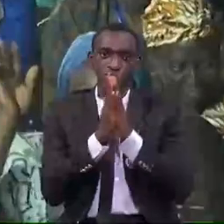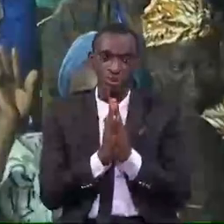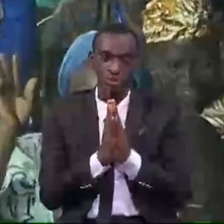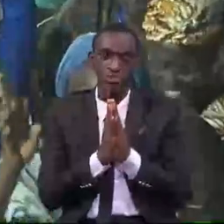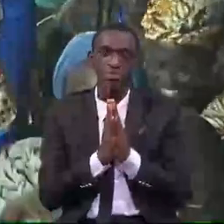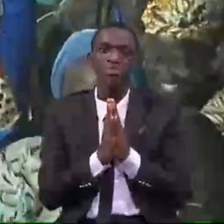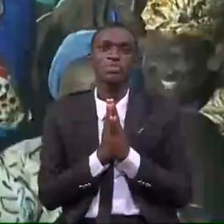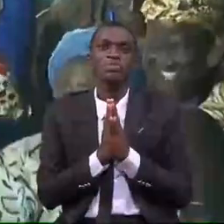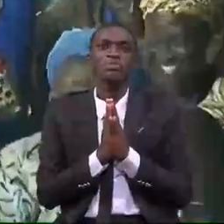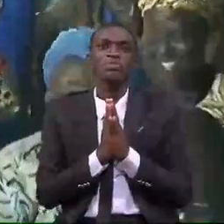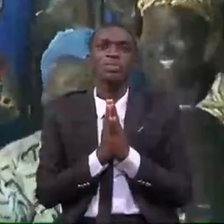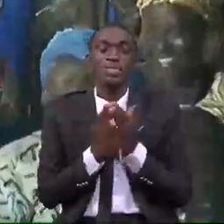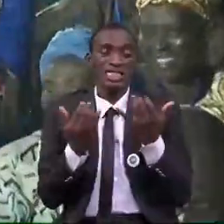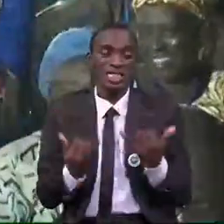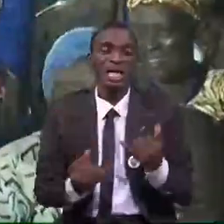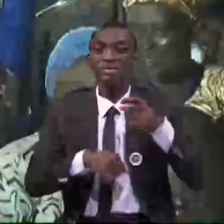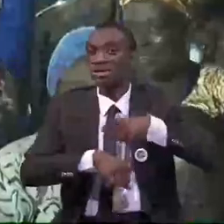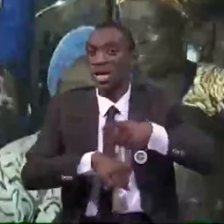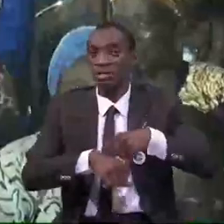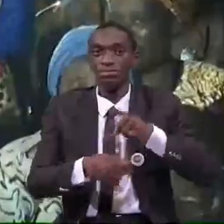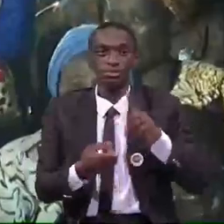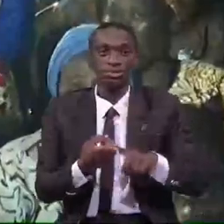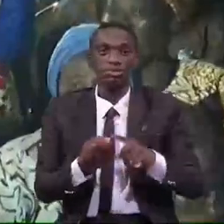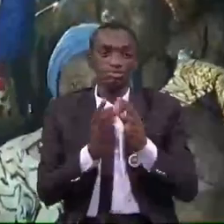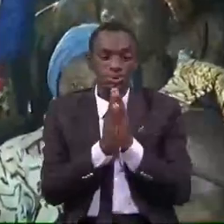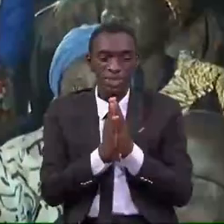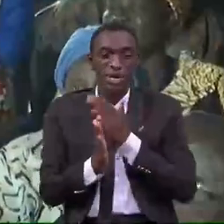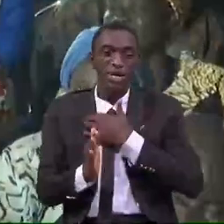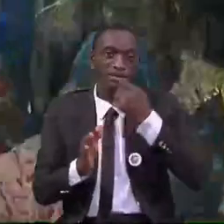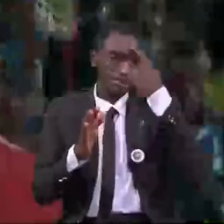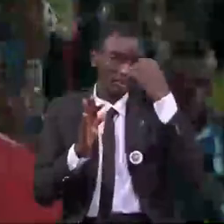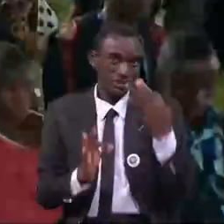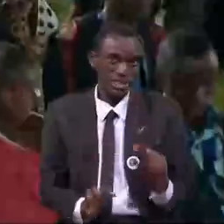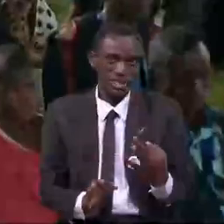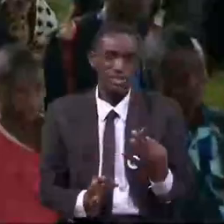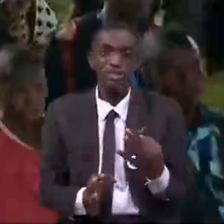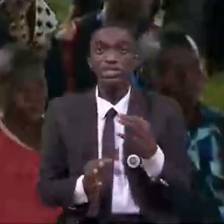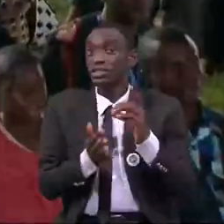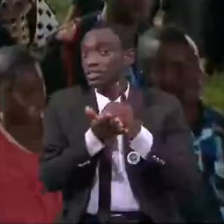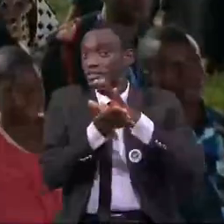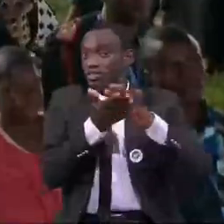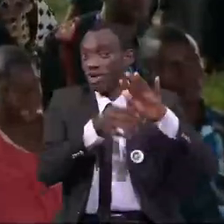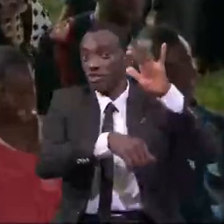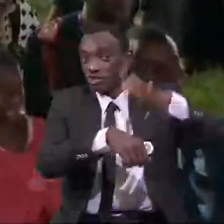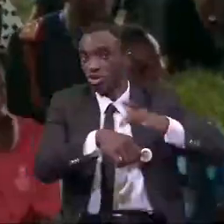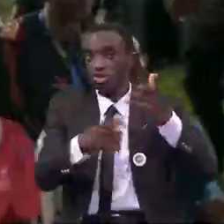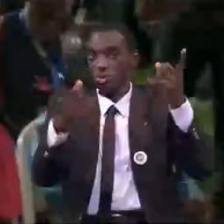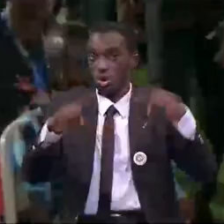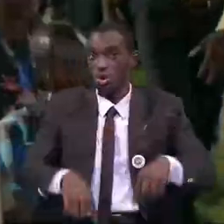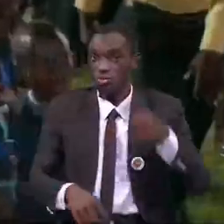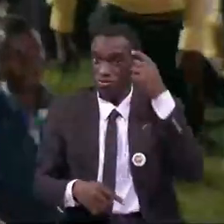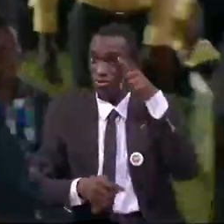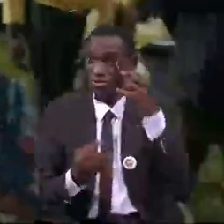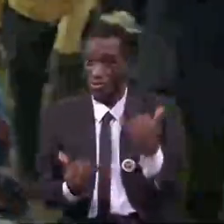les yeux fermés les têtes baissé les yeux fermés la tou